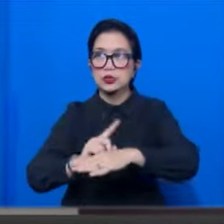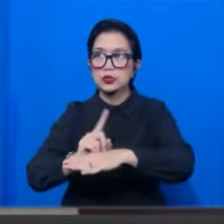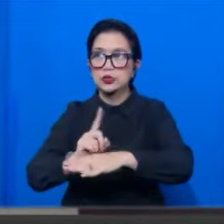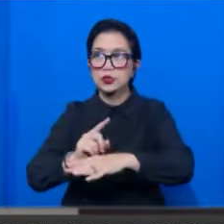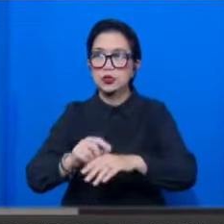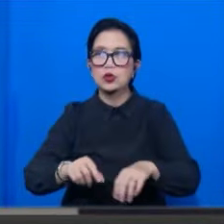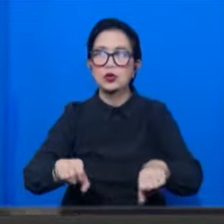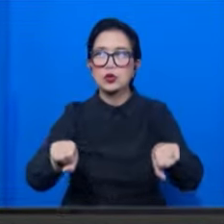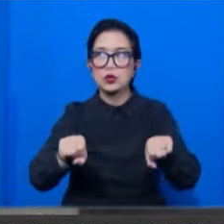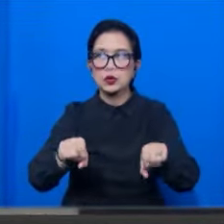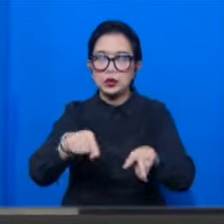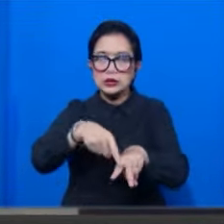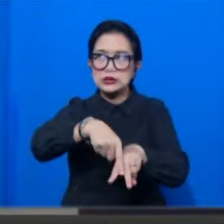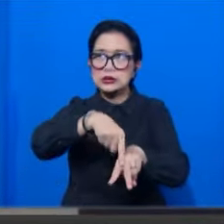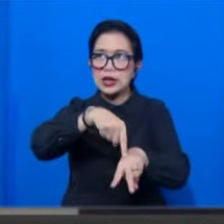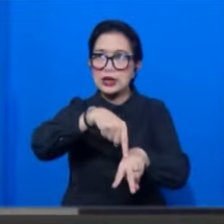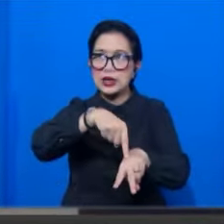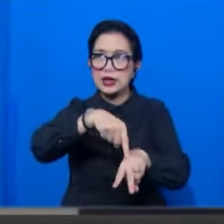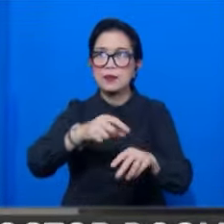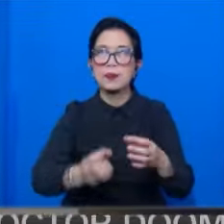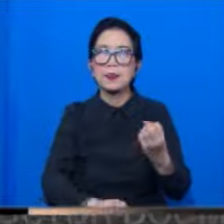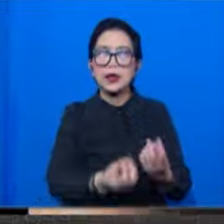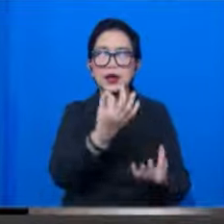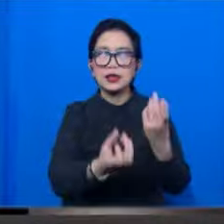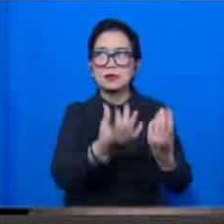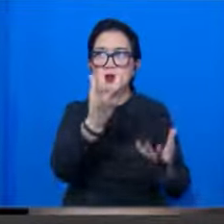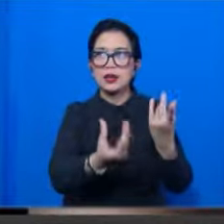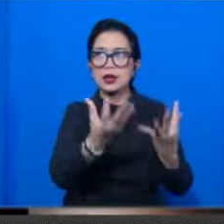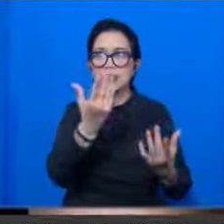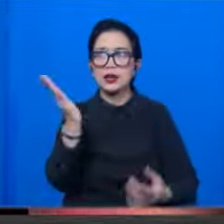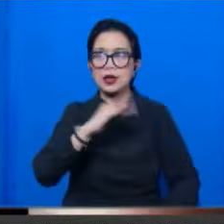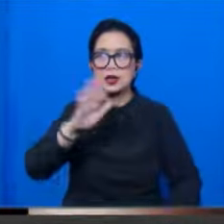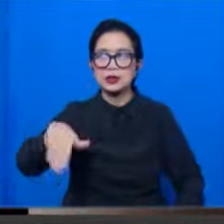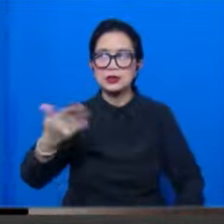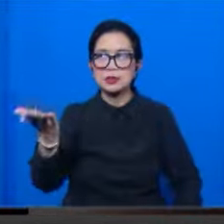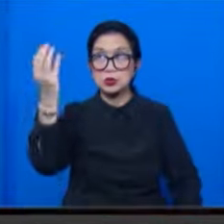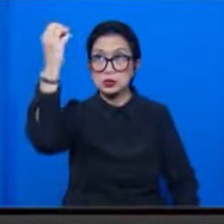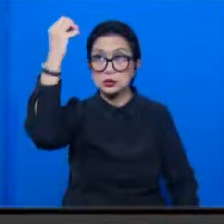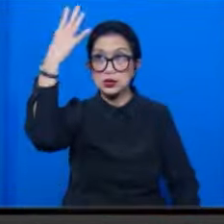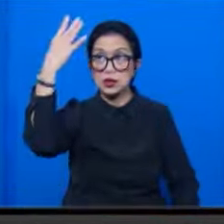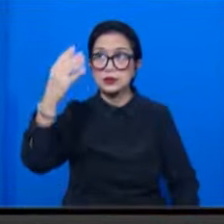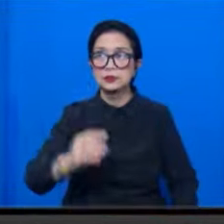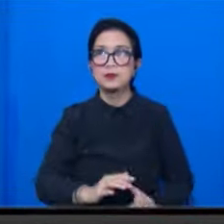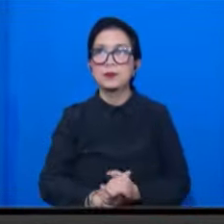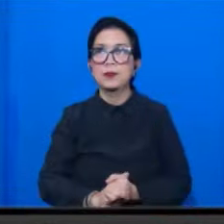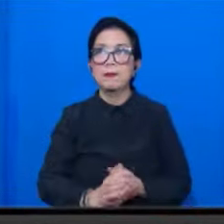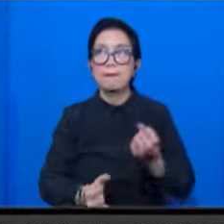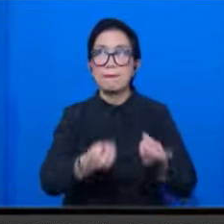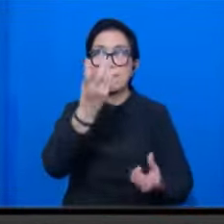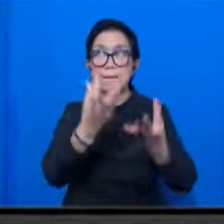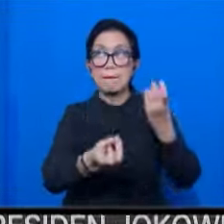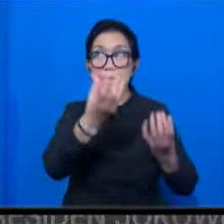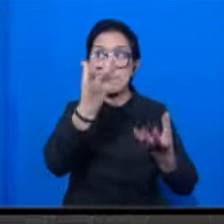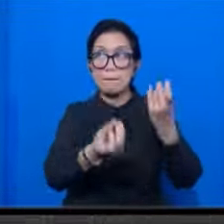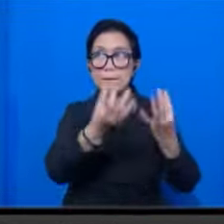Barat, Cilincing, Jakarta Utara, terbakar pada Sabtu siang. Selain terlihat kobaran api disertai asap, percikan